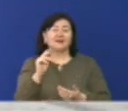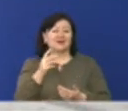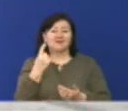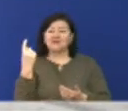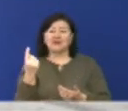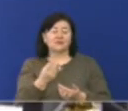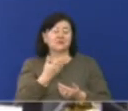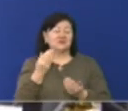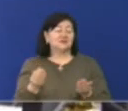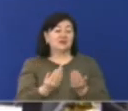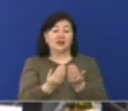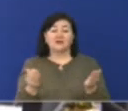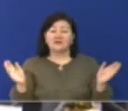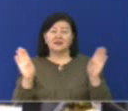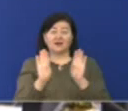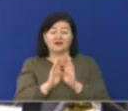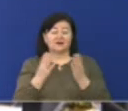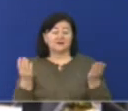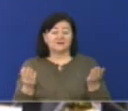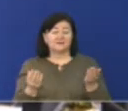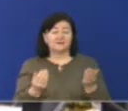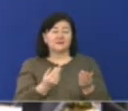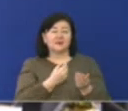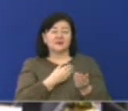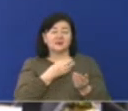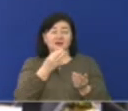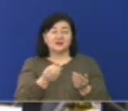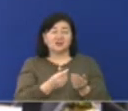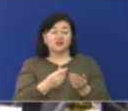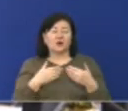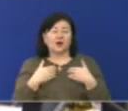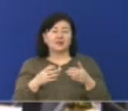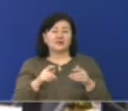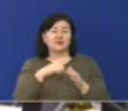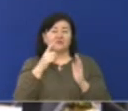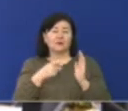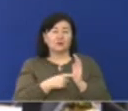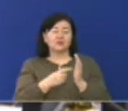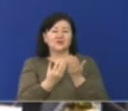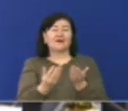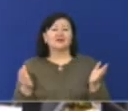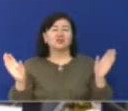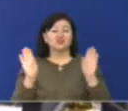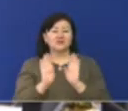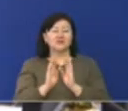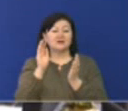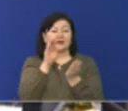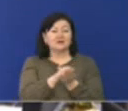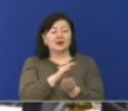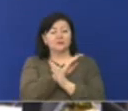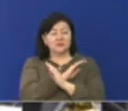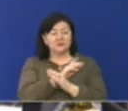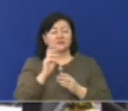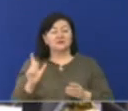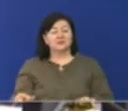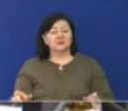огорожено. Открытый вопрос, скажем так, наболевший вопрос, это у нас ограждение кладбищ. Все об этом знают, и жители, и мы об